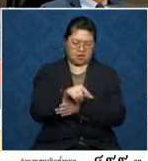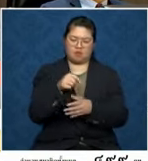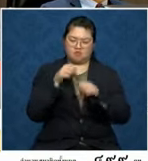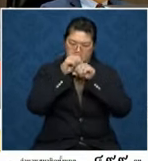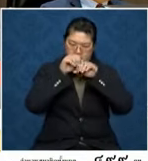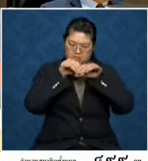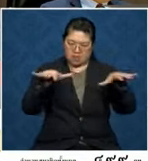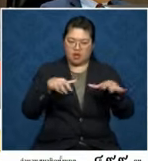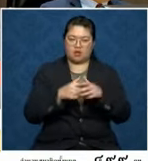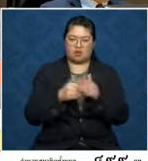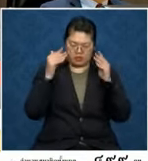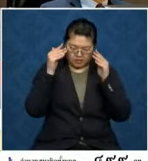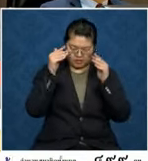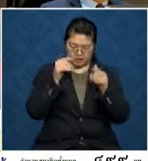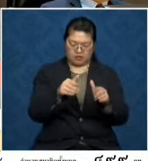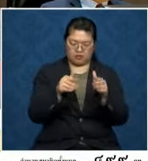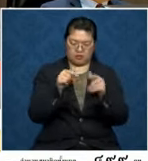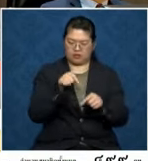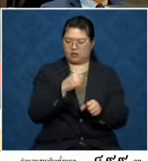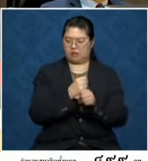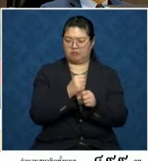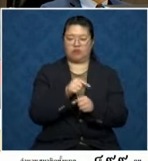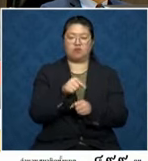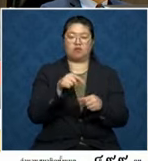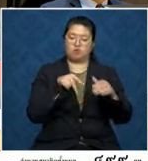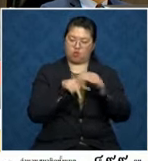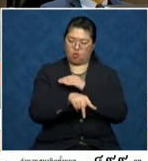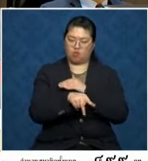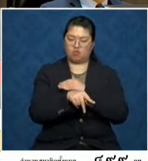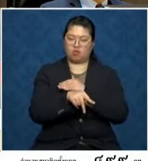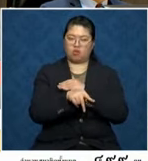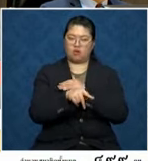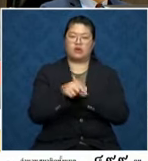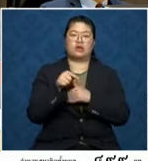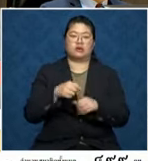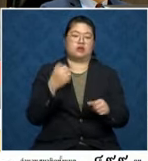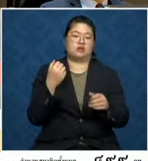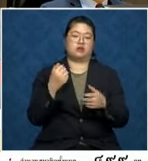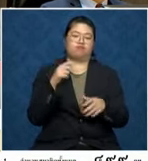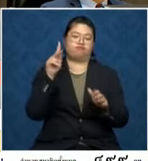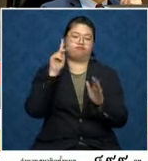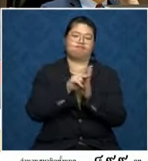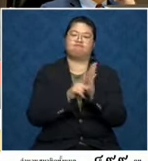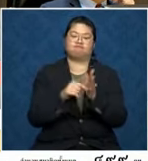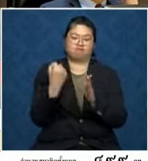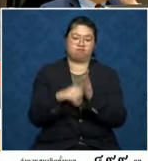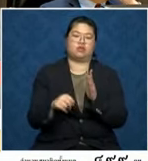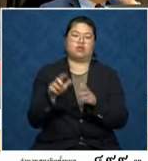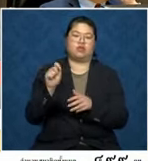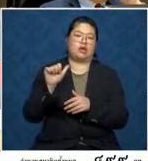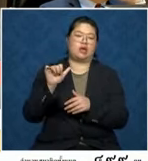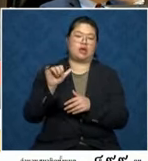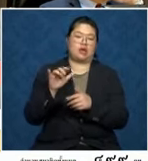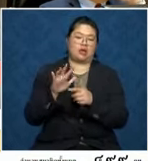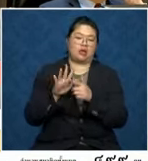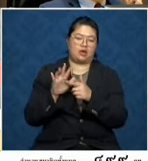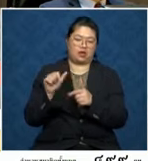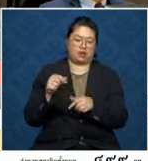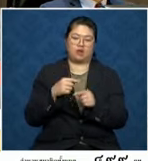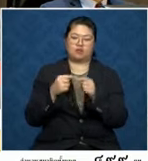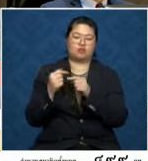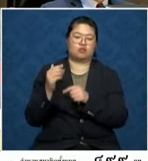คือคนที่มีเจตนาในการทุจริตก็ยังคงต้องถูกดำเนินคดี ตามกฎหมายอาญาต่อไปท่านประธานที่เคาร